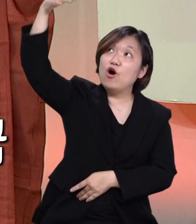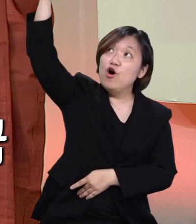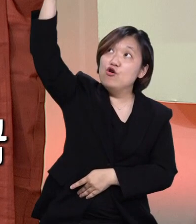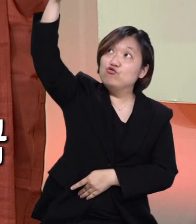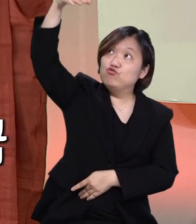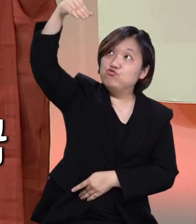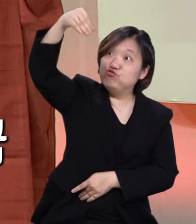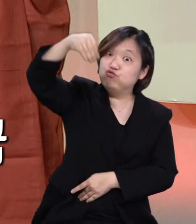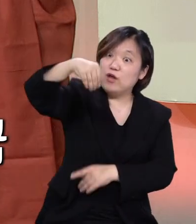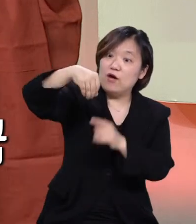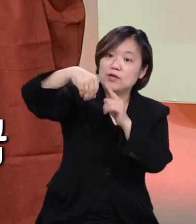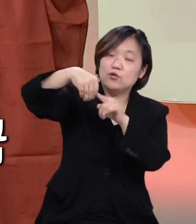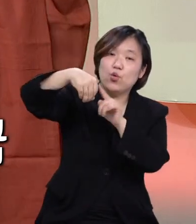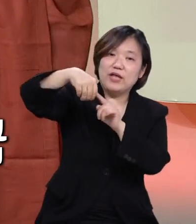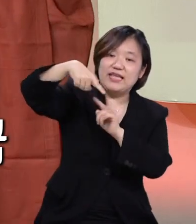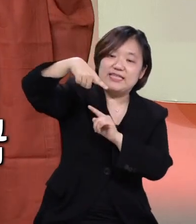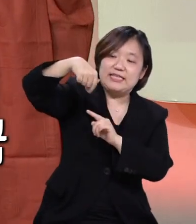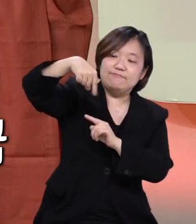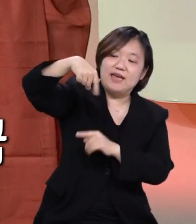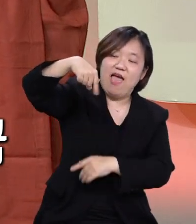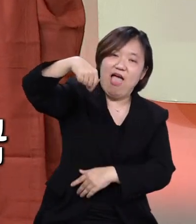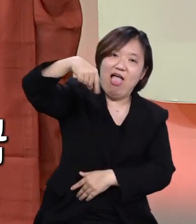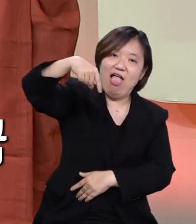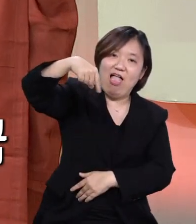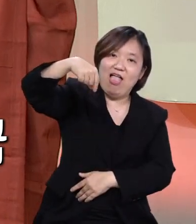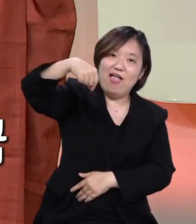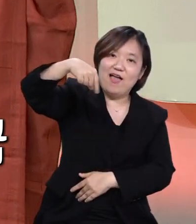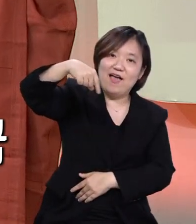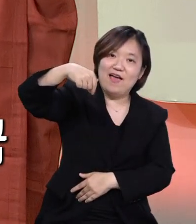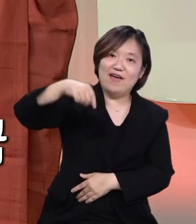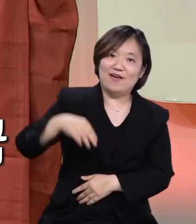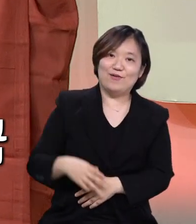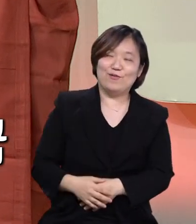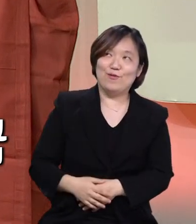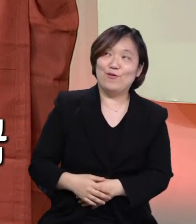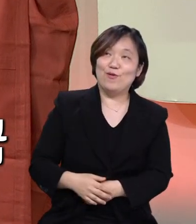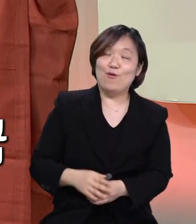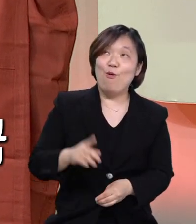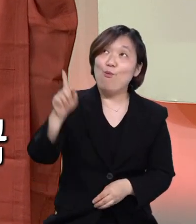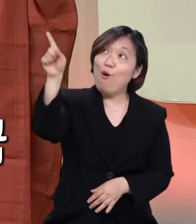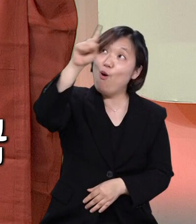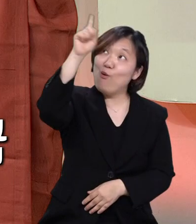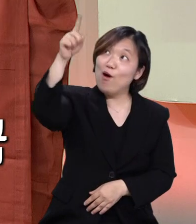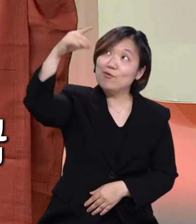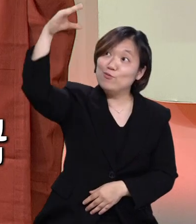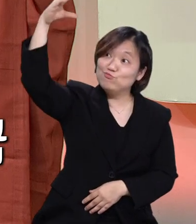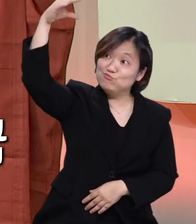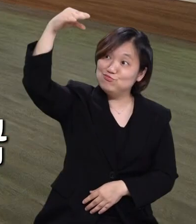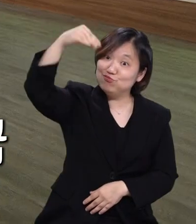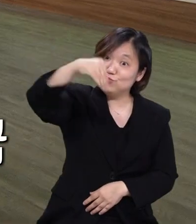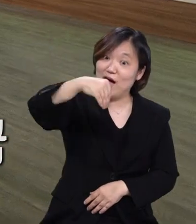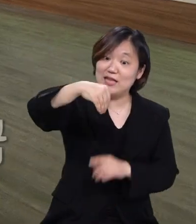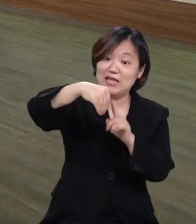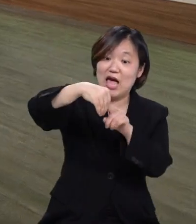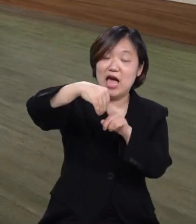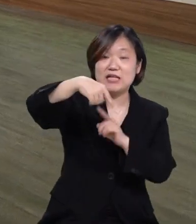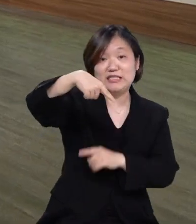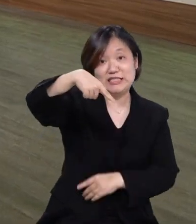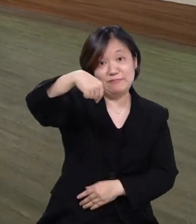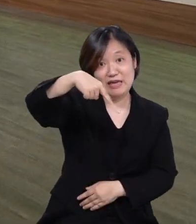집게가 있더래 집게 여러분 이게 집게 있잖아요 집게 손 하나에 집게가 이렇게 들고 있는데 그